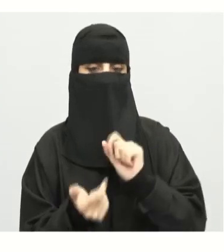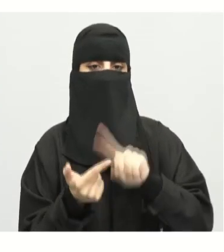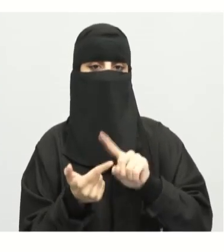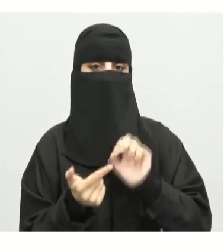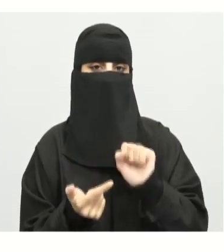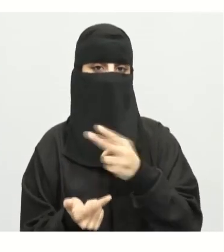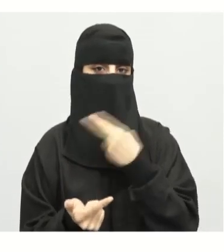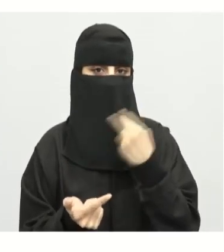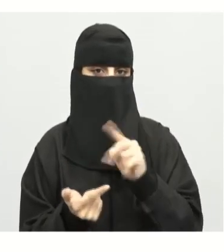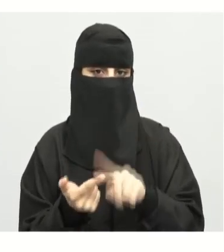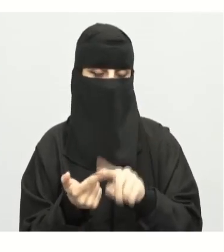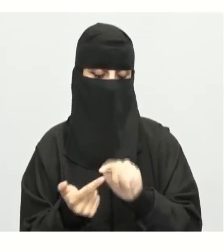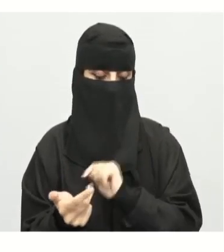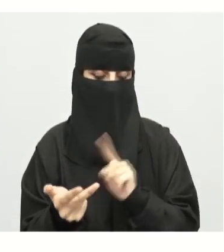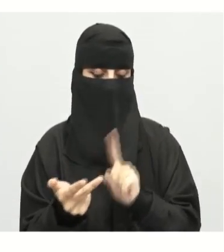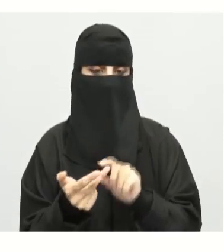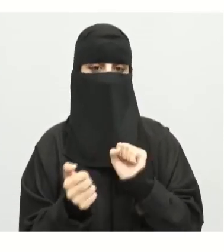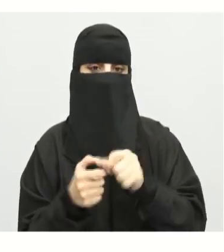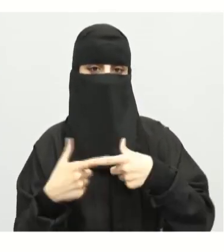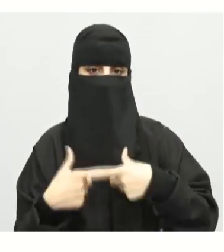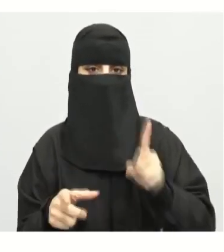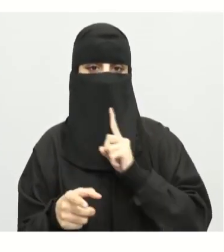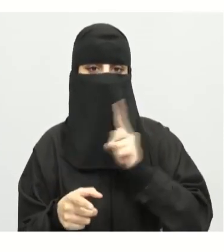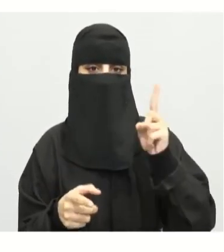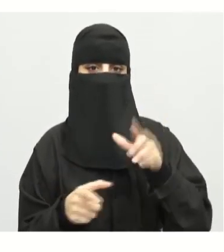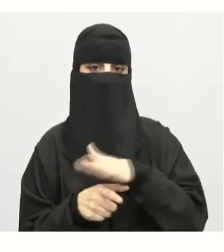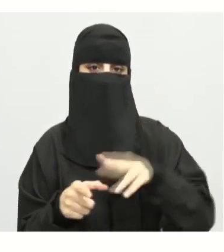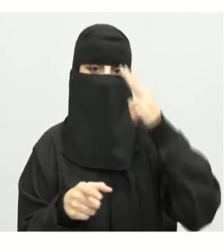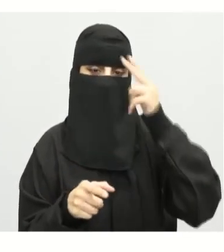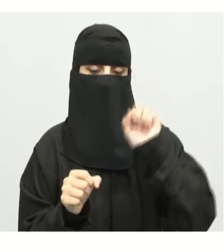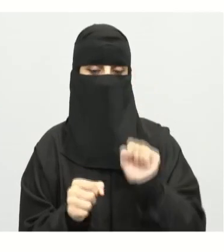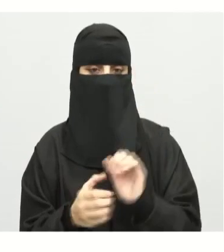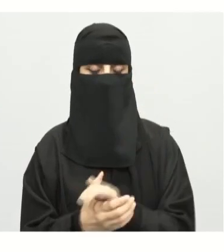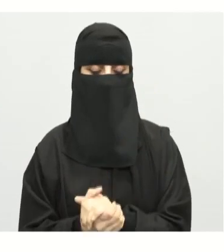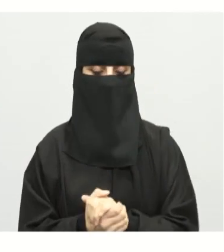الحكوميه هي منطلق توحيد المملكه العربيه السعوديه